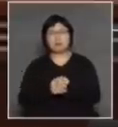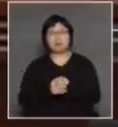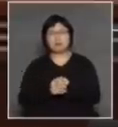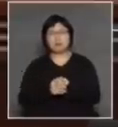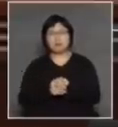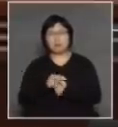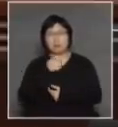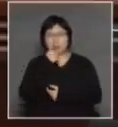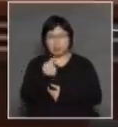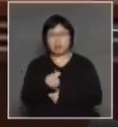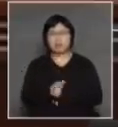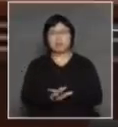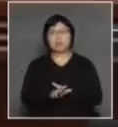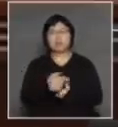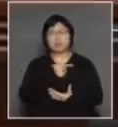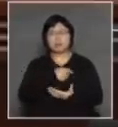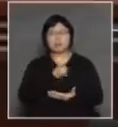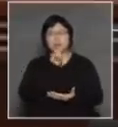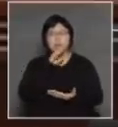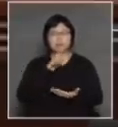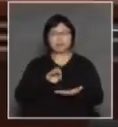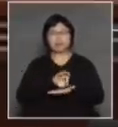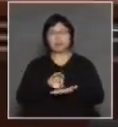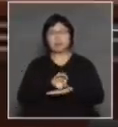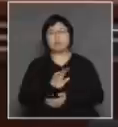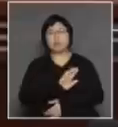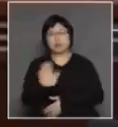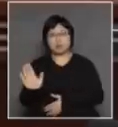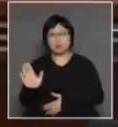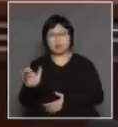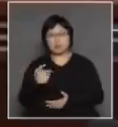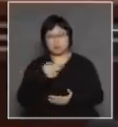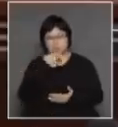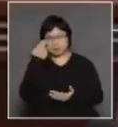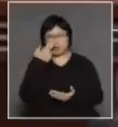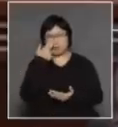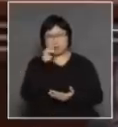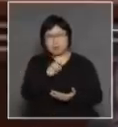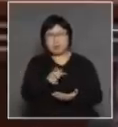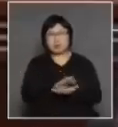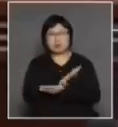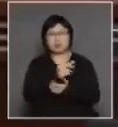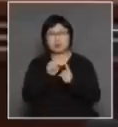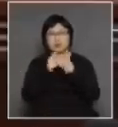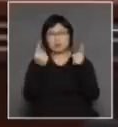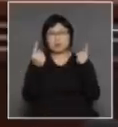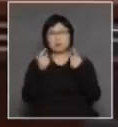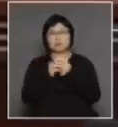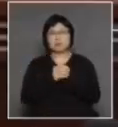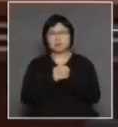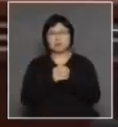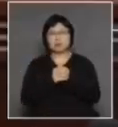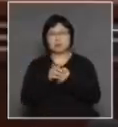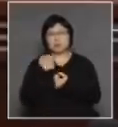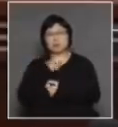沉氣或者議員係冇嘢講，但係我發覺原來來來去十一年來咧，最單獨從我角